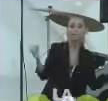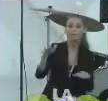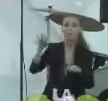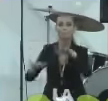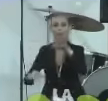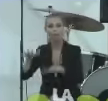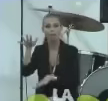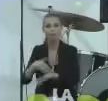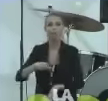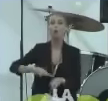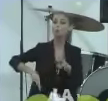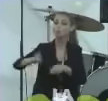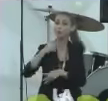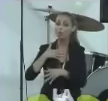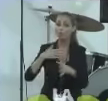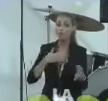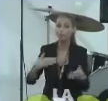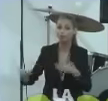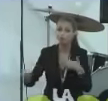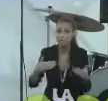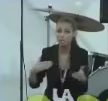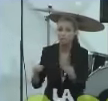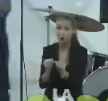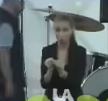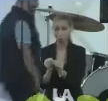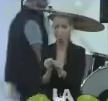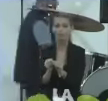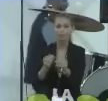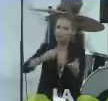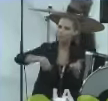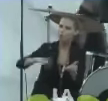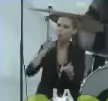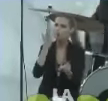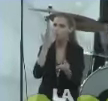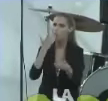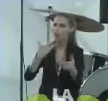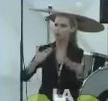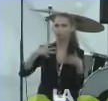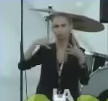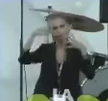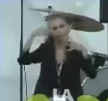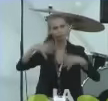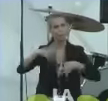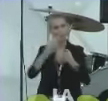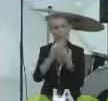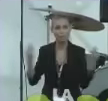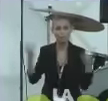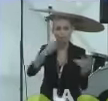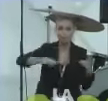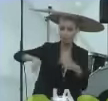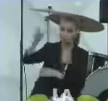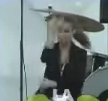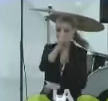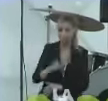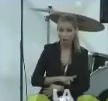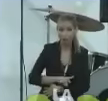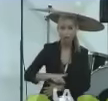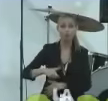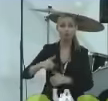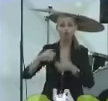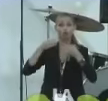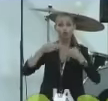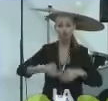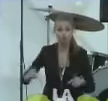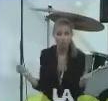non con l'emergenza. Perché se noi vogliamo essere cinici e non pensare che questo è un paese incivile in cui